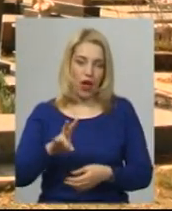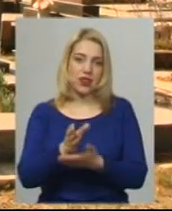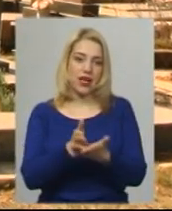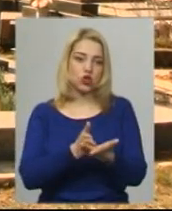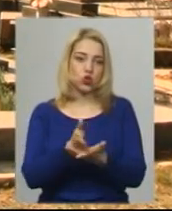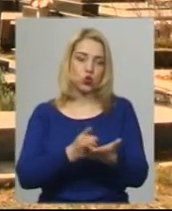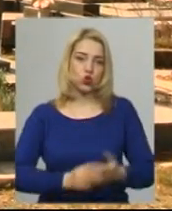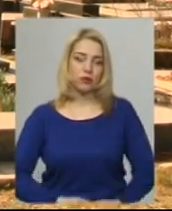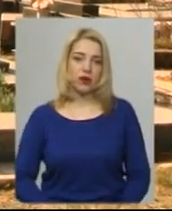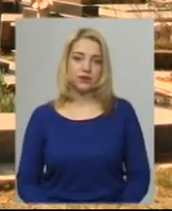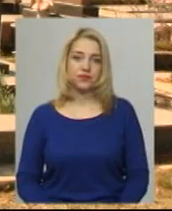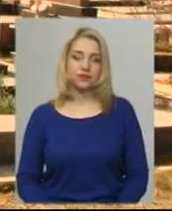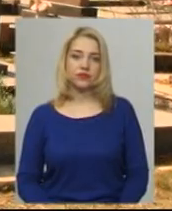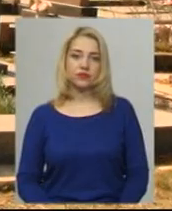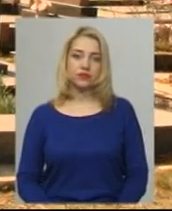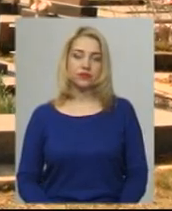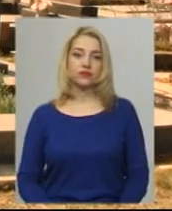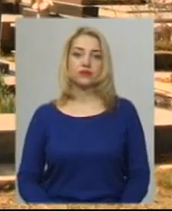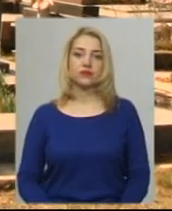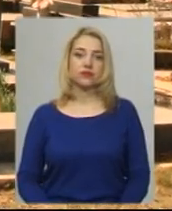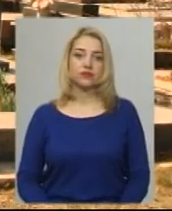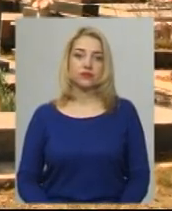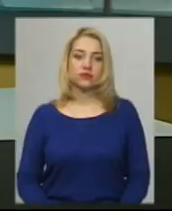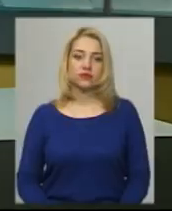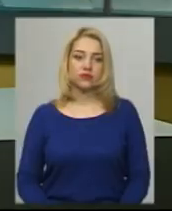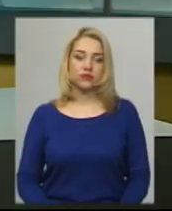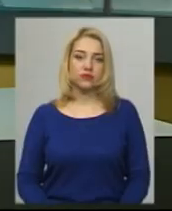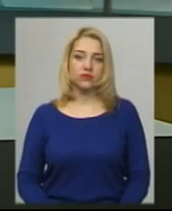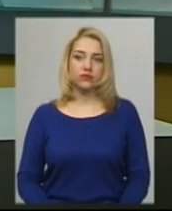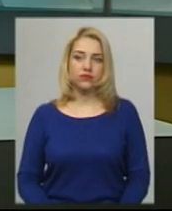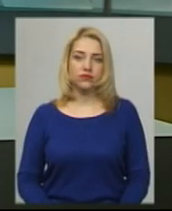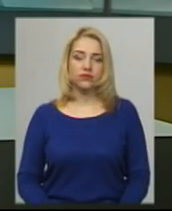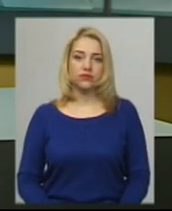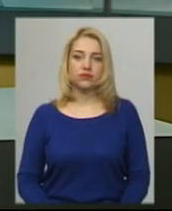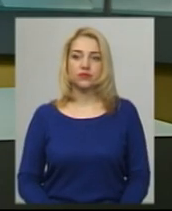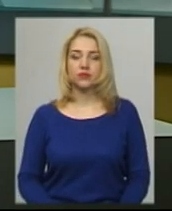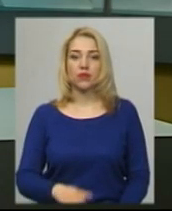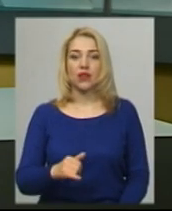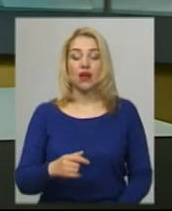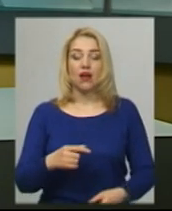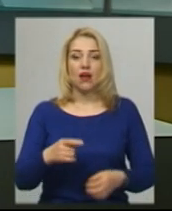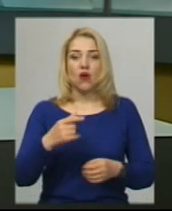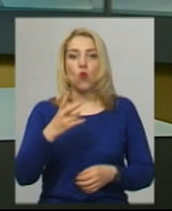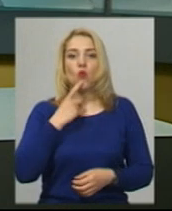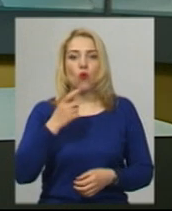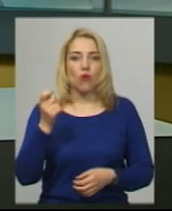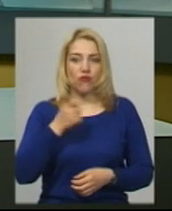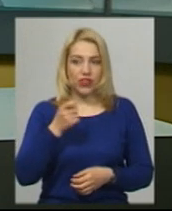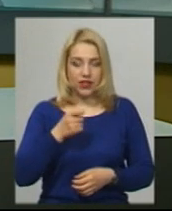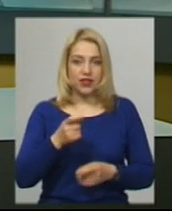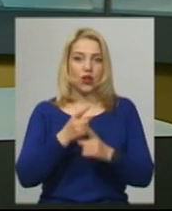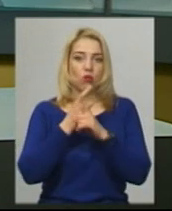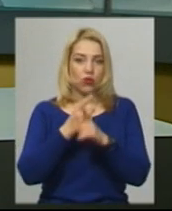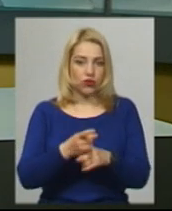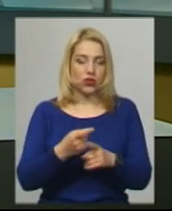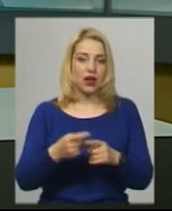Юрій Чорний. Новини на Суспільному. Хмельницький. У саму провідну неділю хмельницькі кладовища будуть зачинені